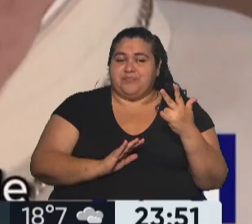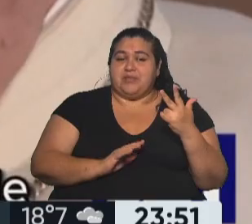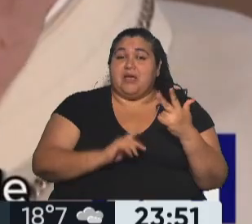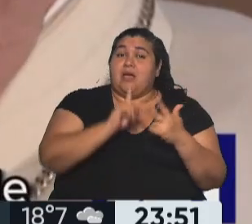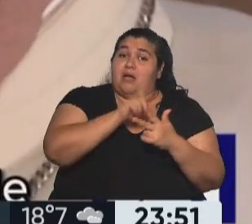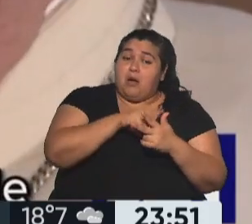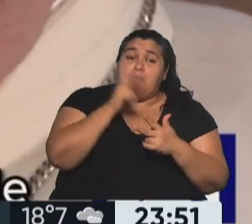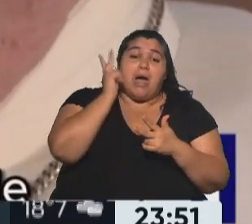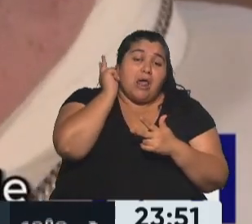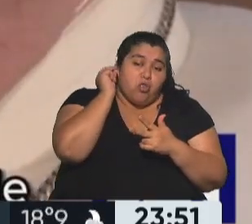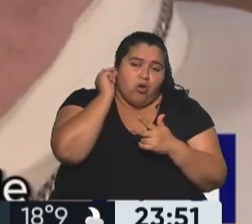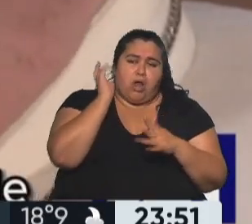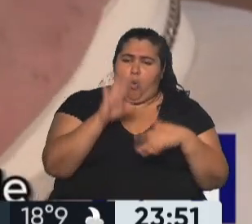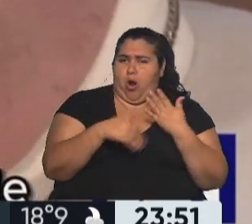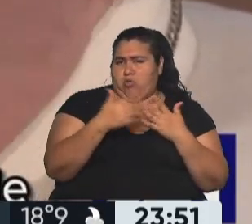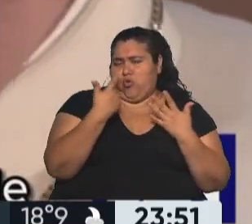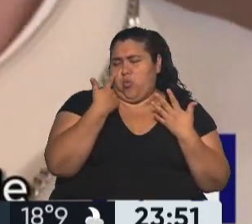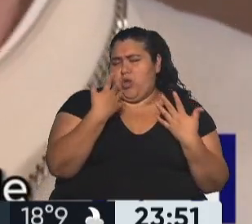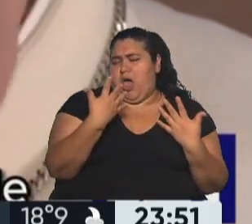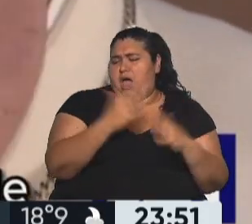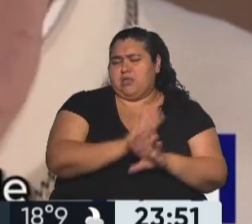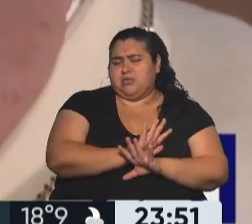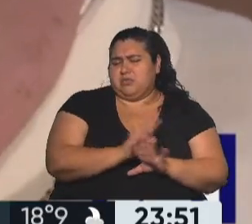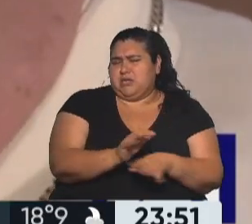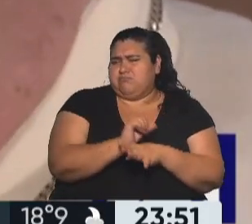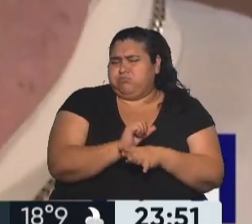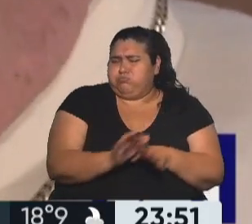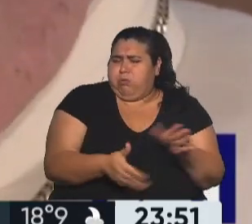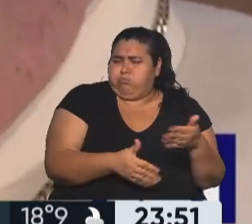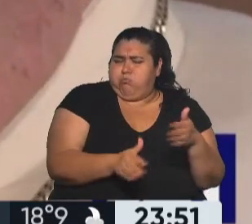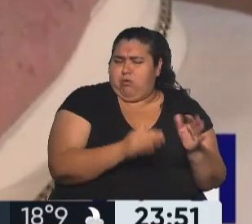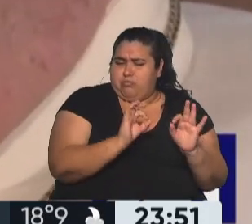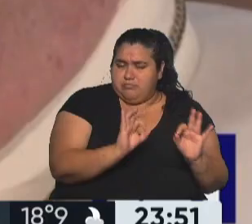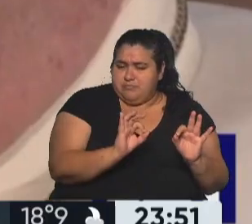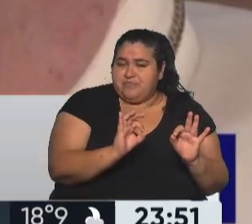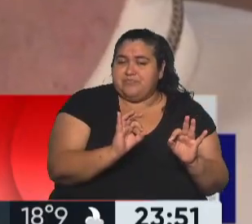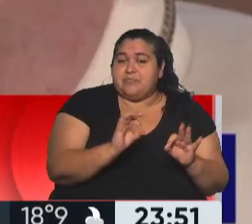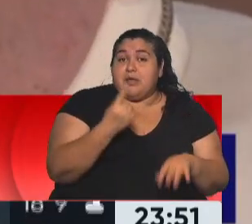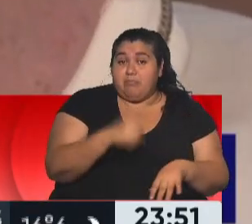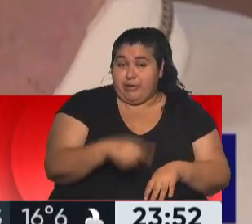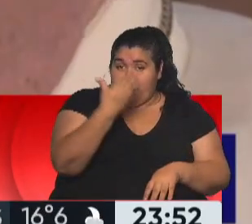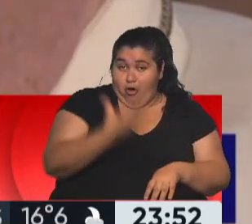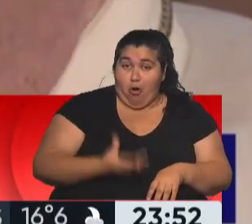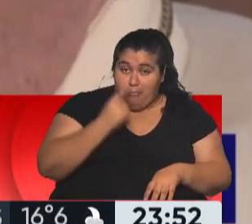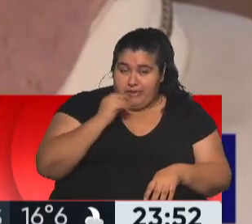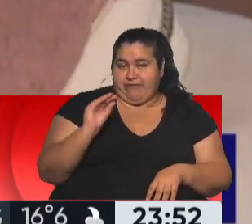Maradona come giocatore un grande, ma come uomo è fallito.